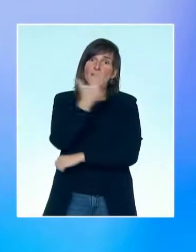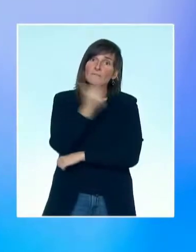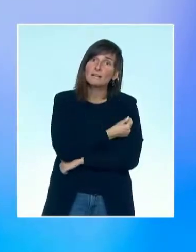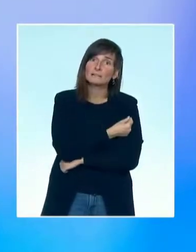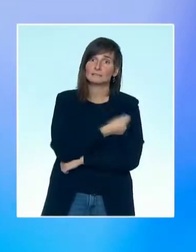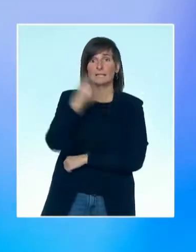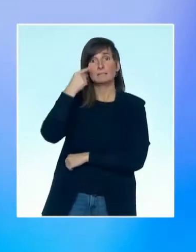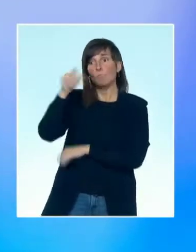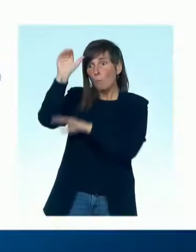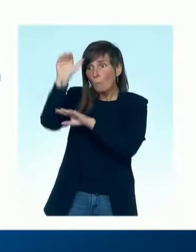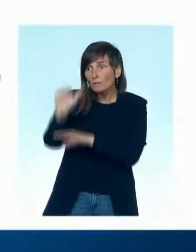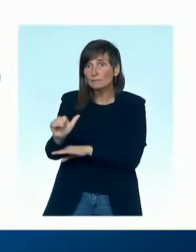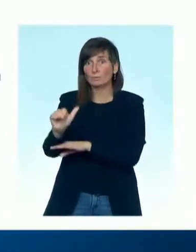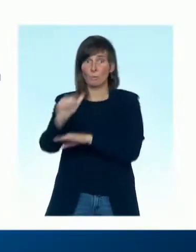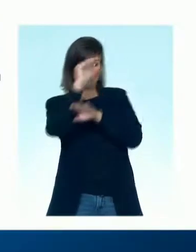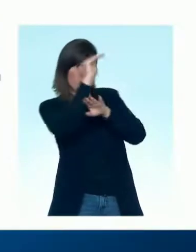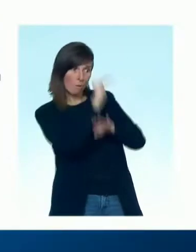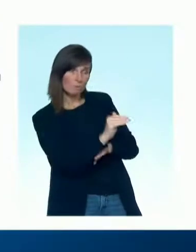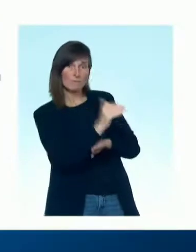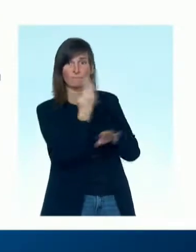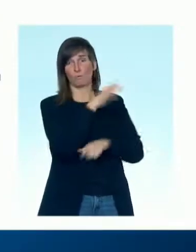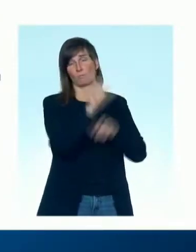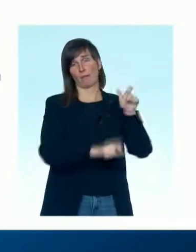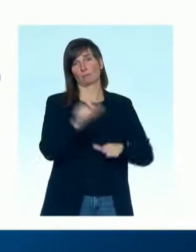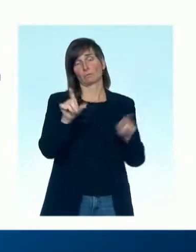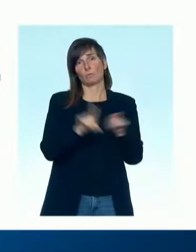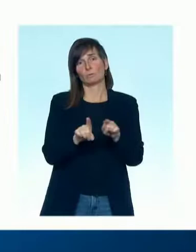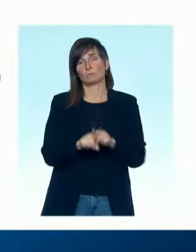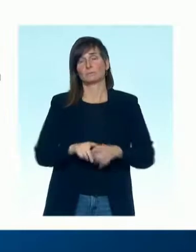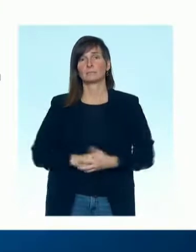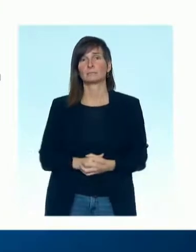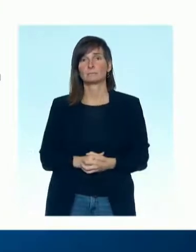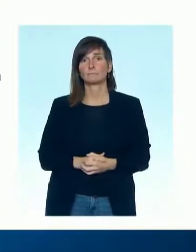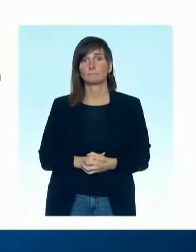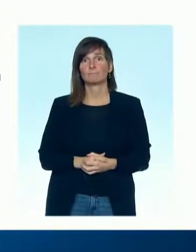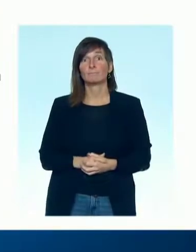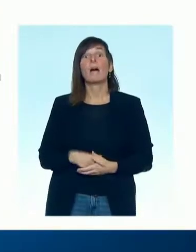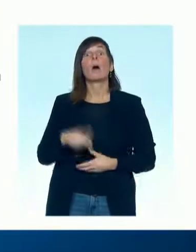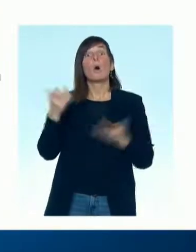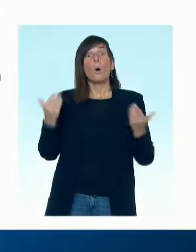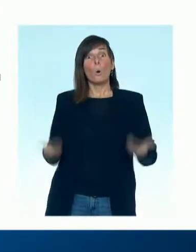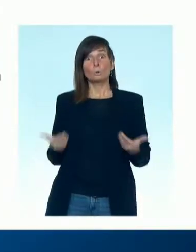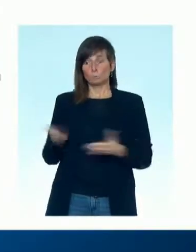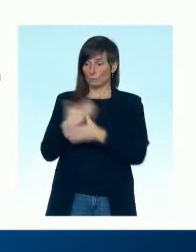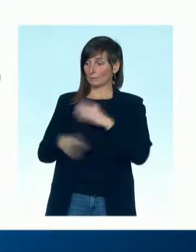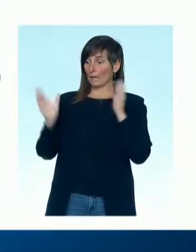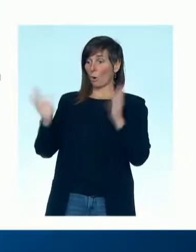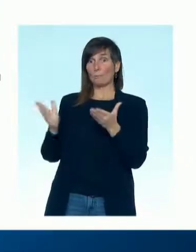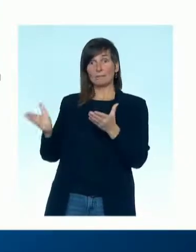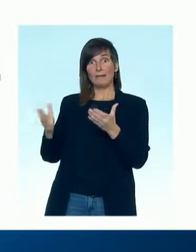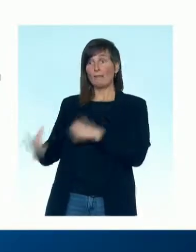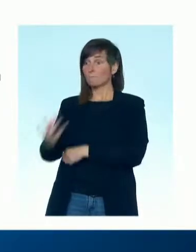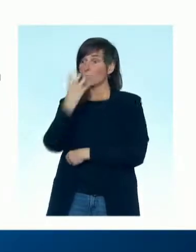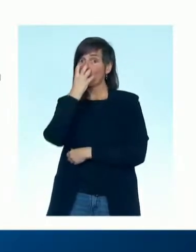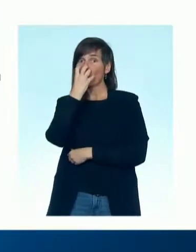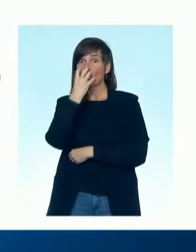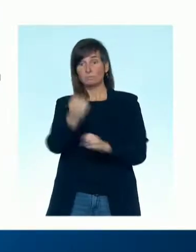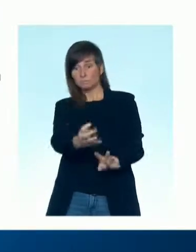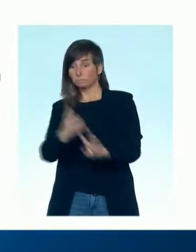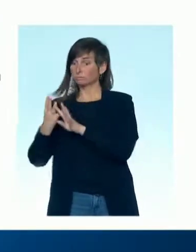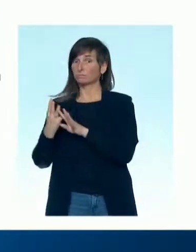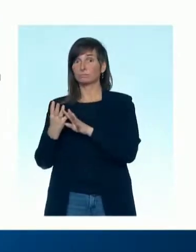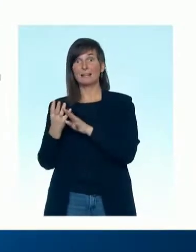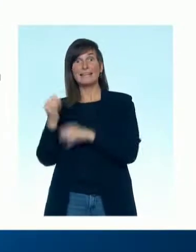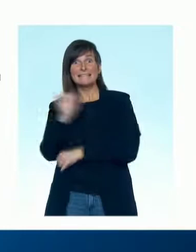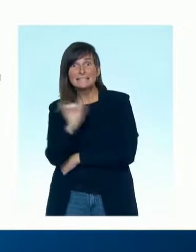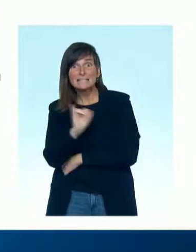montrer qu'on les aime quand même, les gens qui ne se vaccinent pas. Qui est aujourd'hui hospitalisé en réanimation, ce sont très largement des